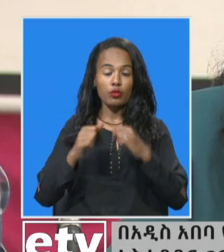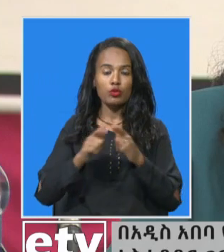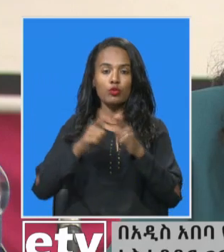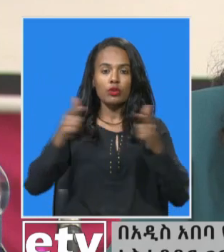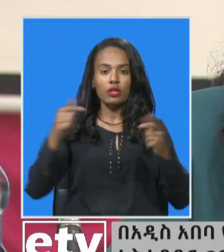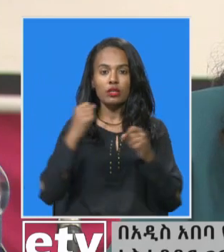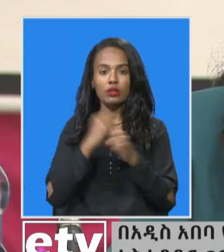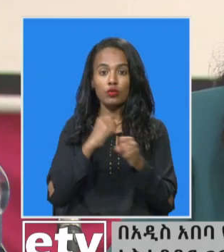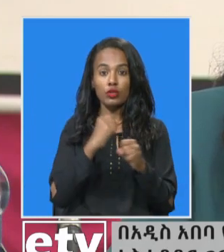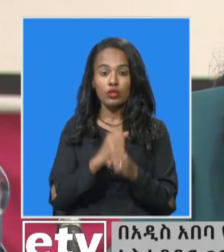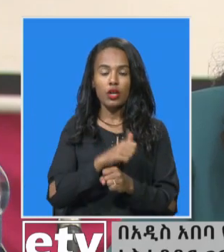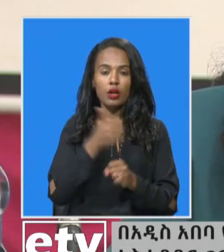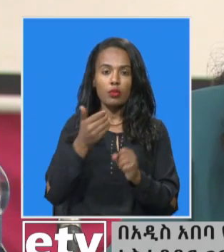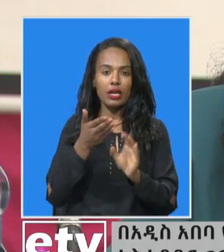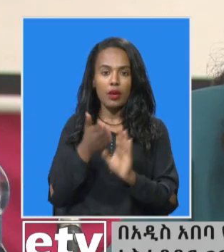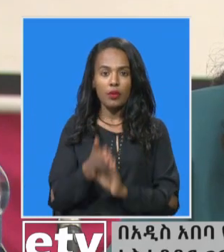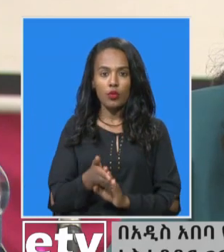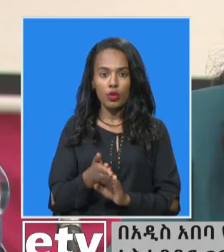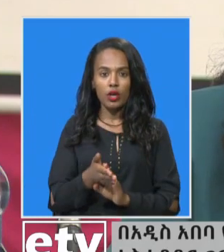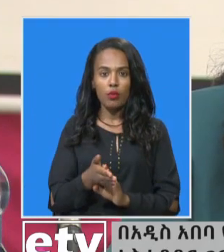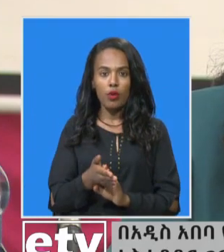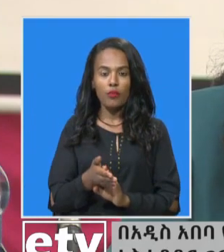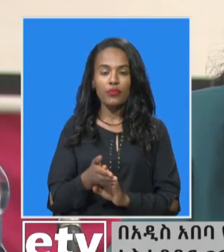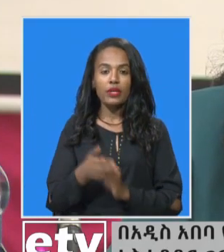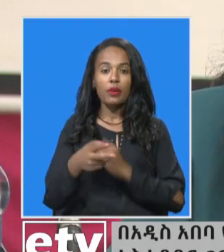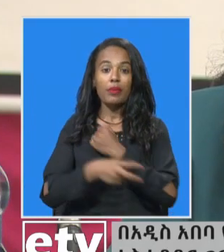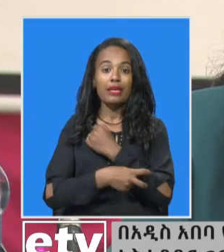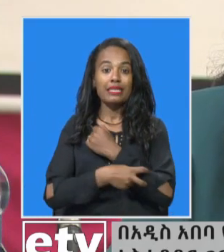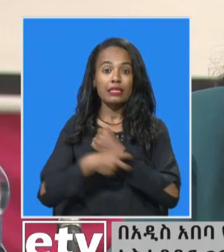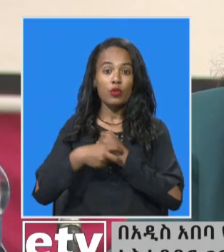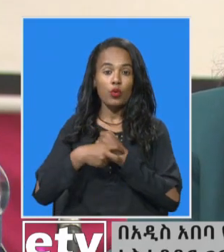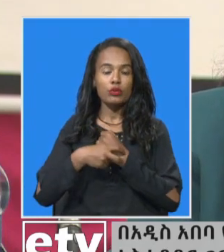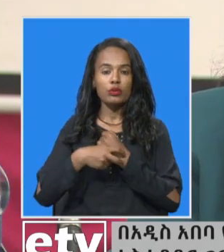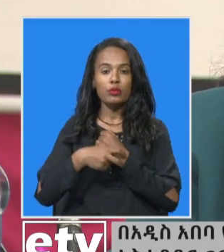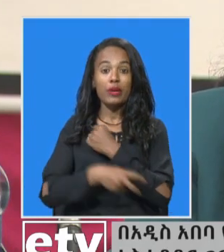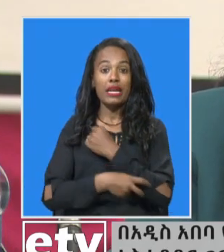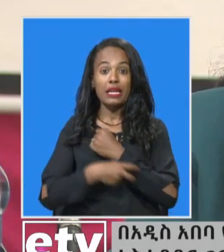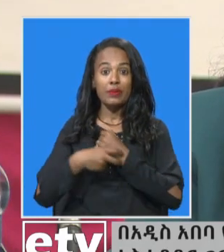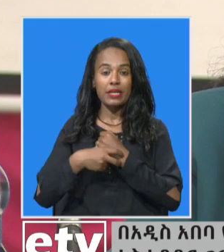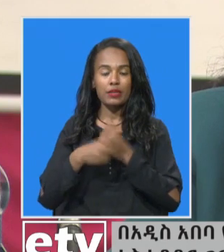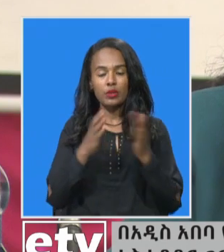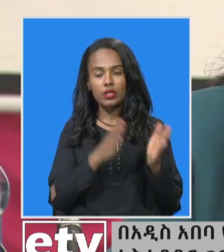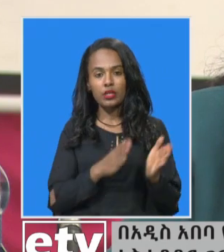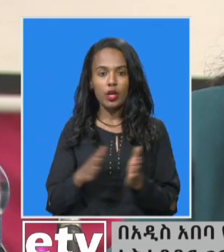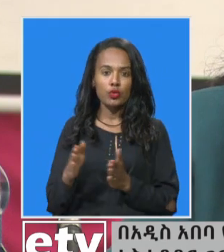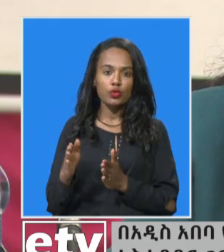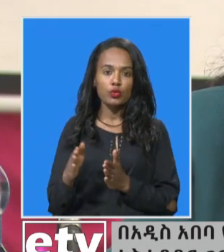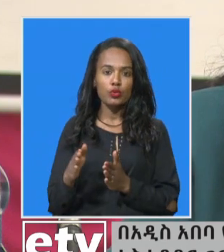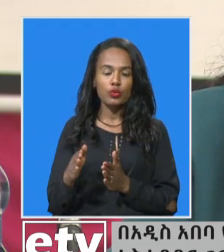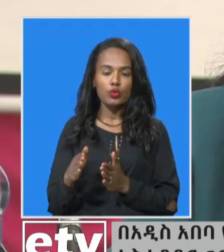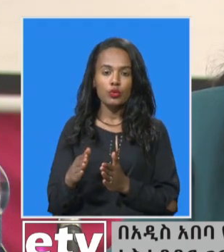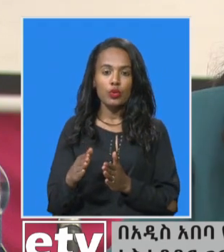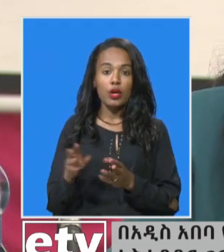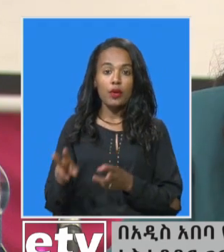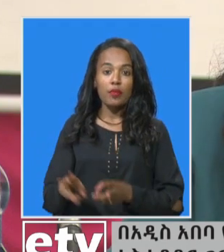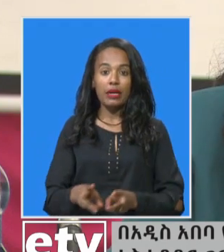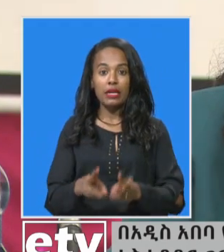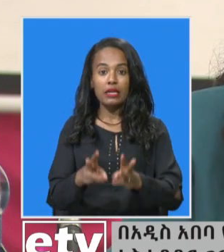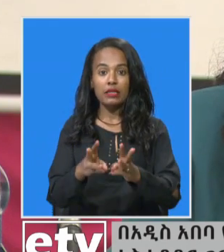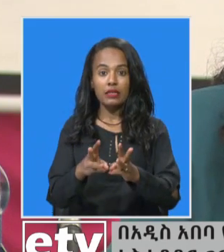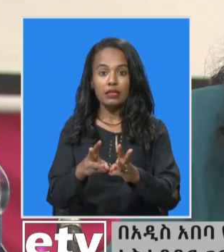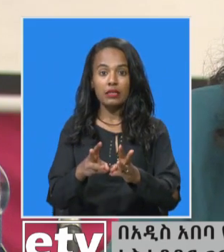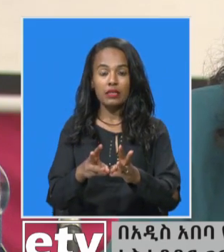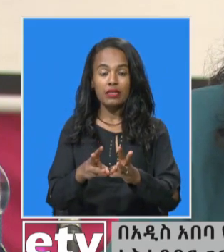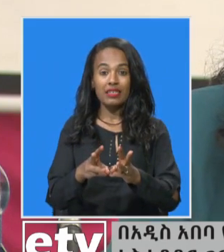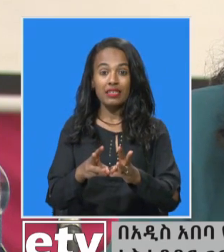ስራዎች እየሰራን፣ በሌላ በኩል ደግሞ በስርቆት በሌብነት በተደራጀ መንገድ